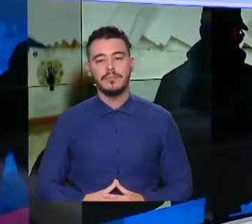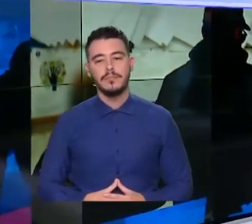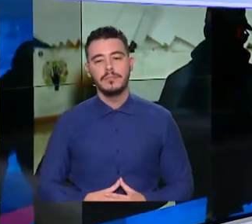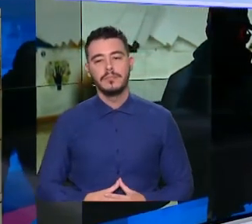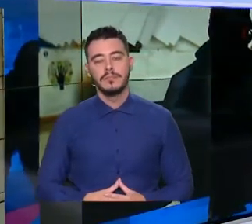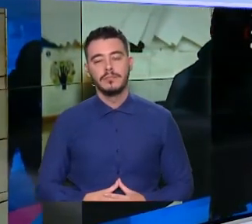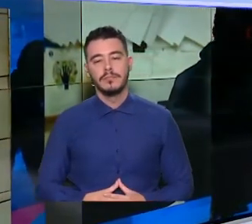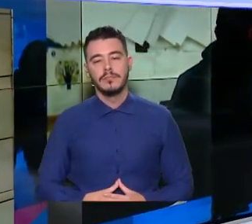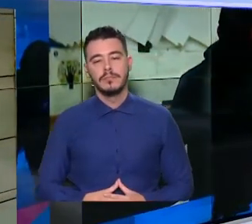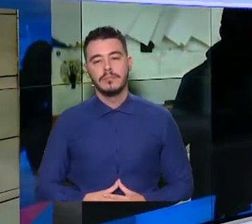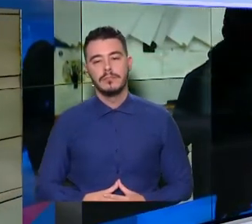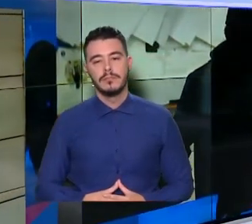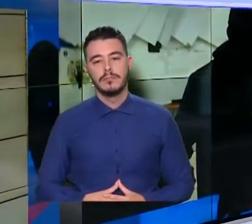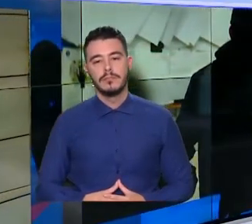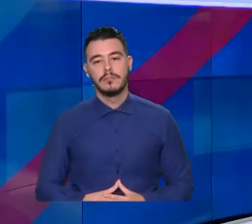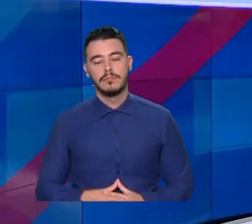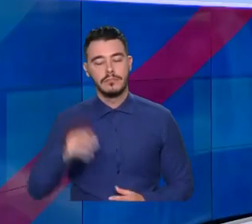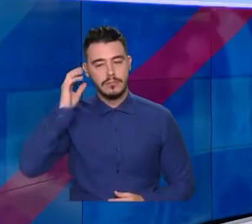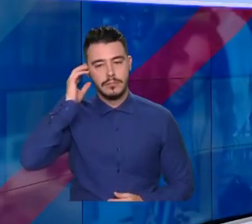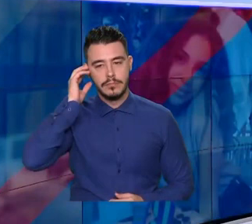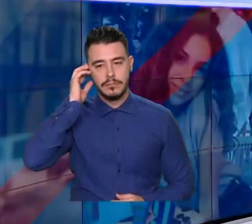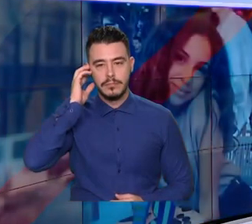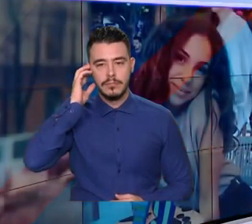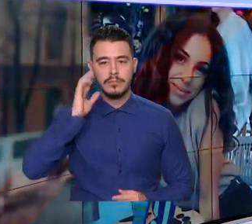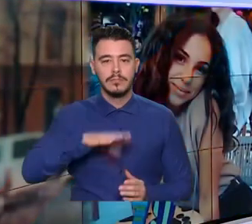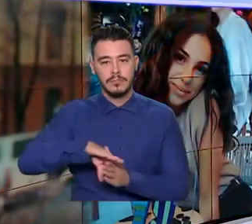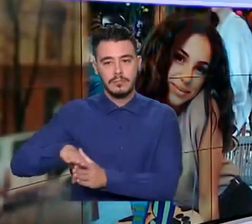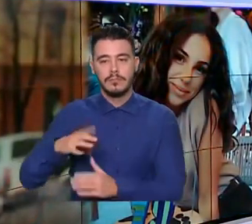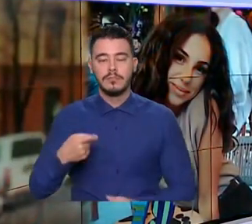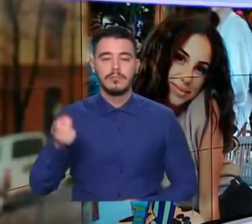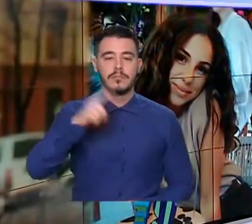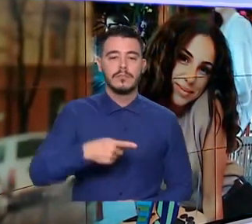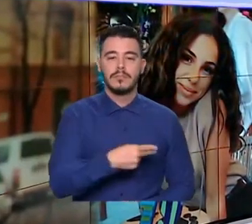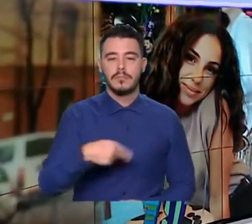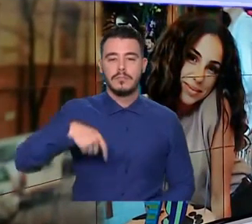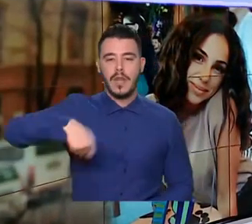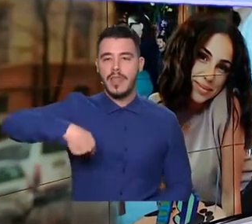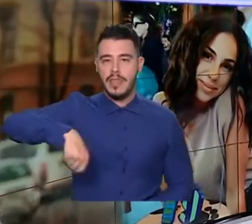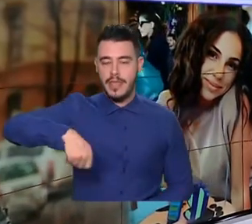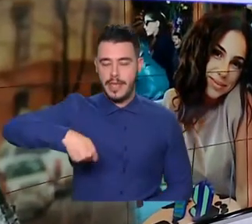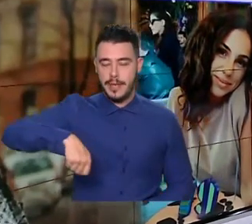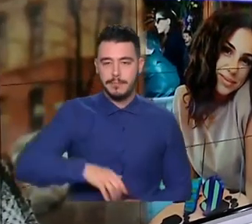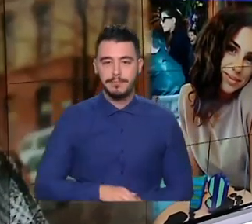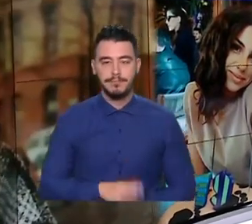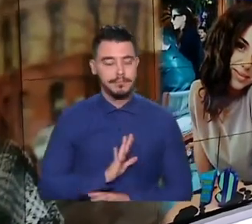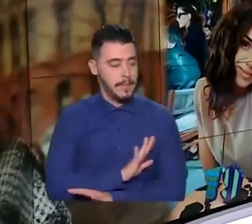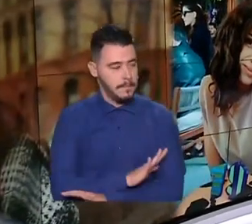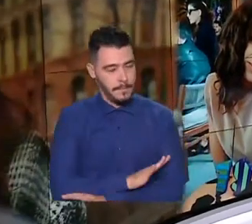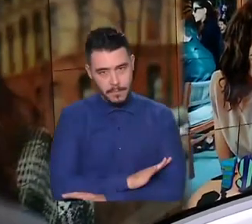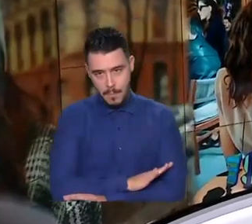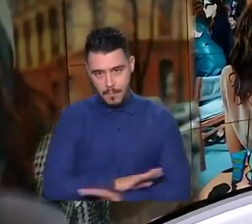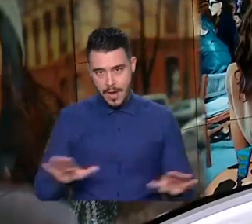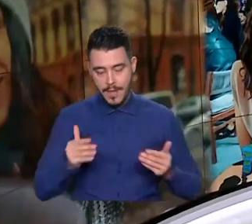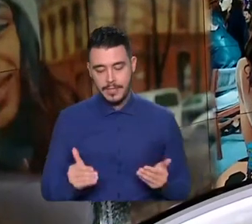Μία άλλη δίκη, γιατί δίκες δεν γίνονται, η οποία με την ειδική άδεια που εξασφαλίστηκε έγινε και ολοκληρώθηκε. Και έτσι δεν είχαμε και